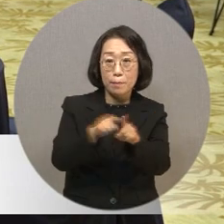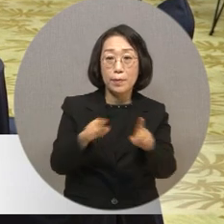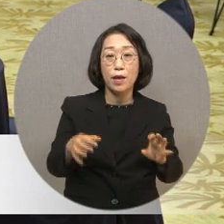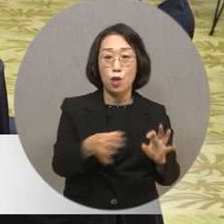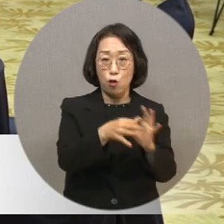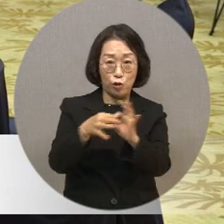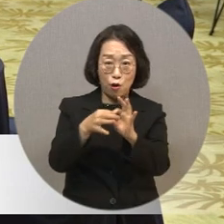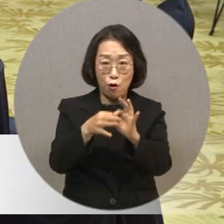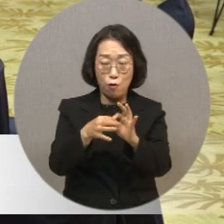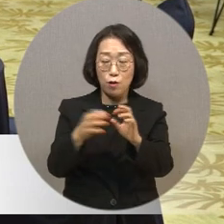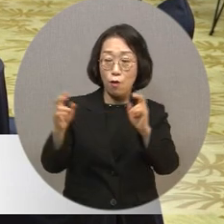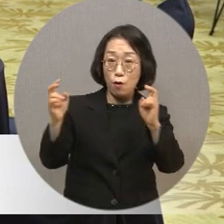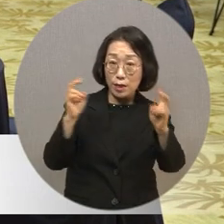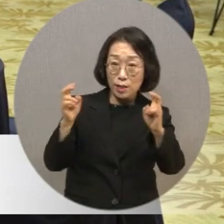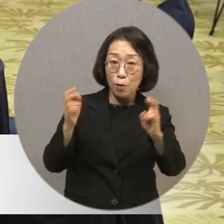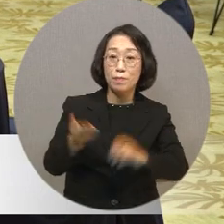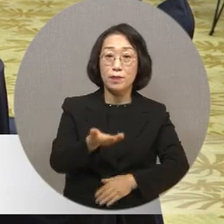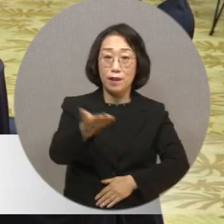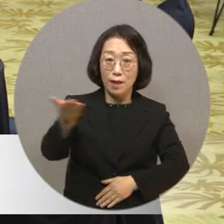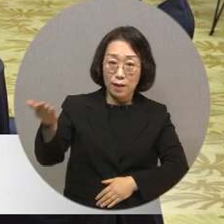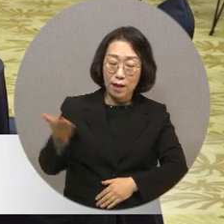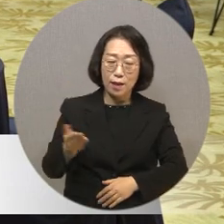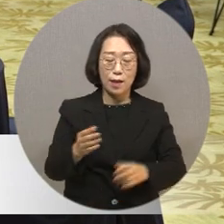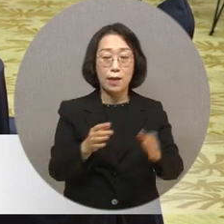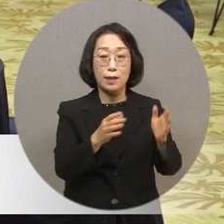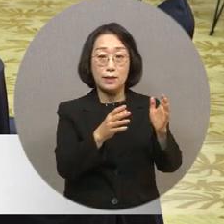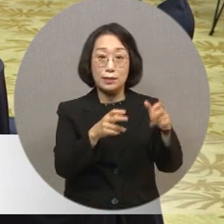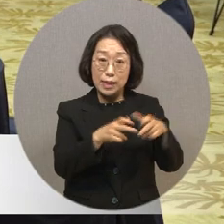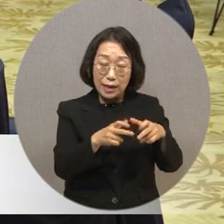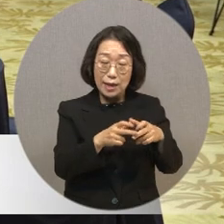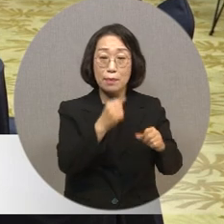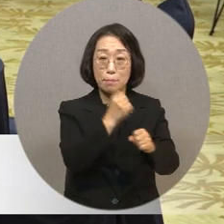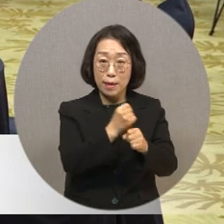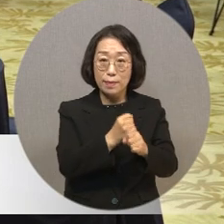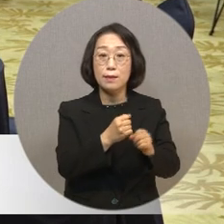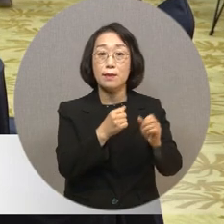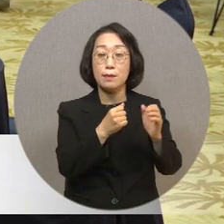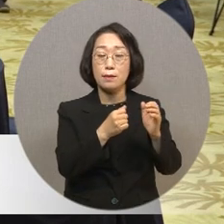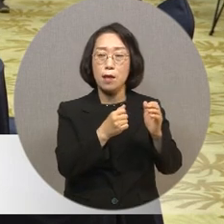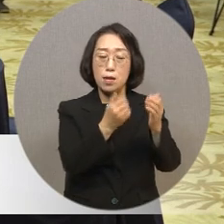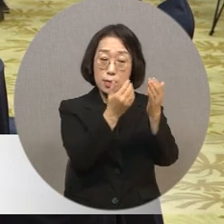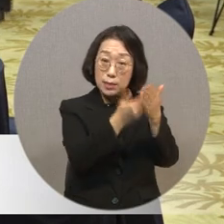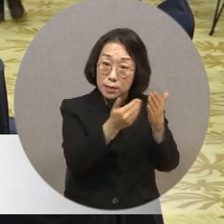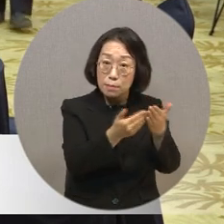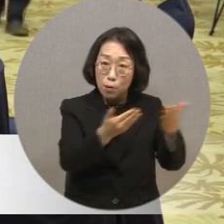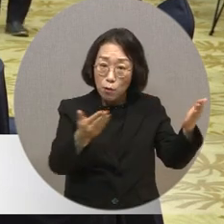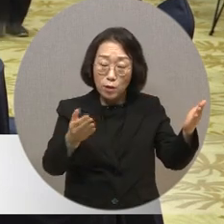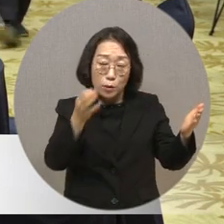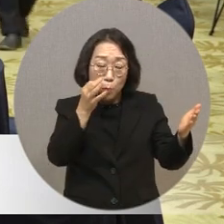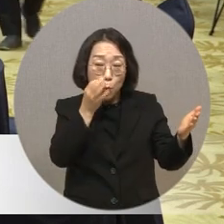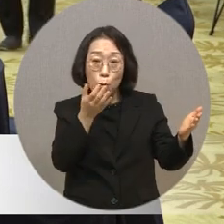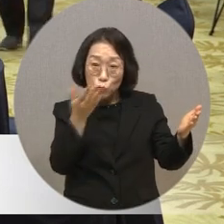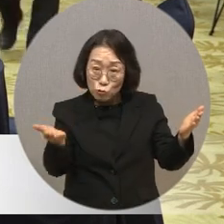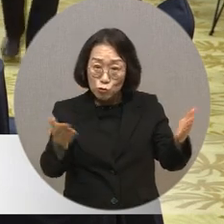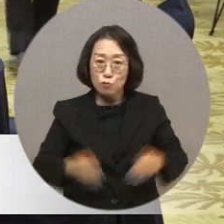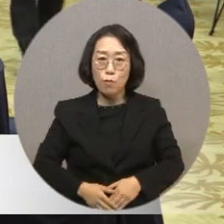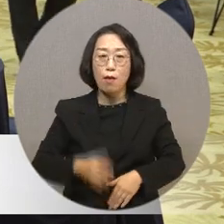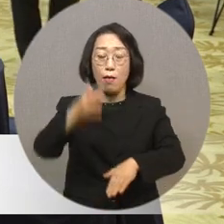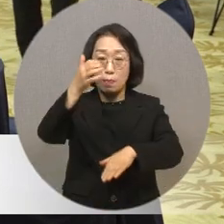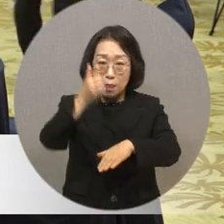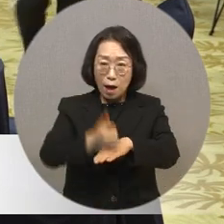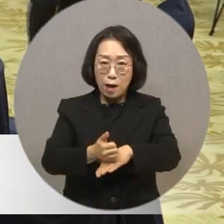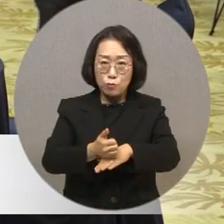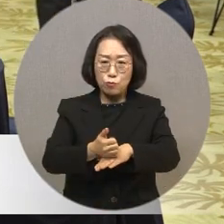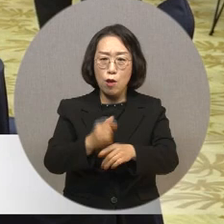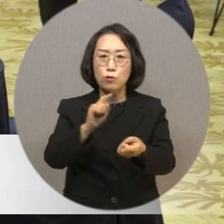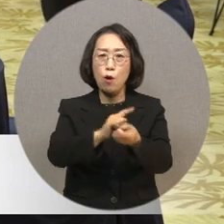되고 기업들한테 많이 그 우리 장애인들이 만든 그런 작품들을 좀 소개시켜주면 나중에 좀